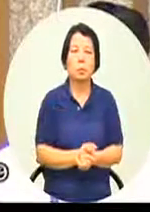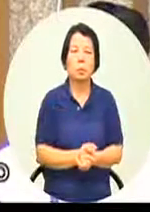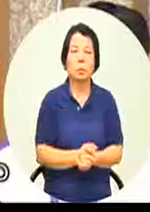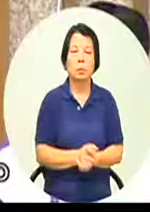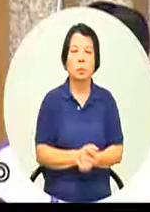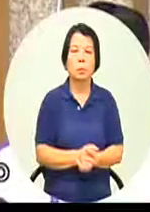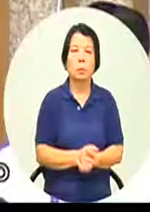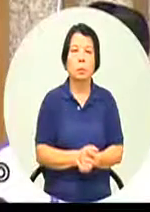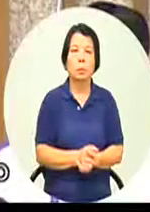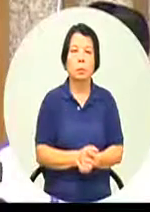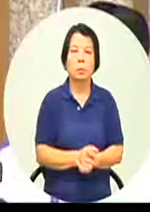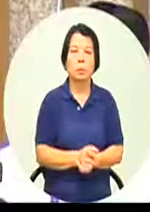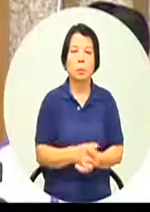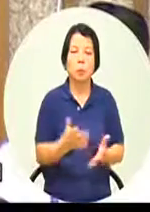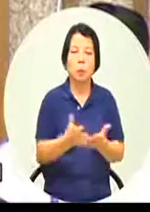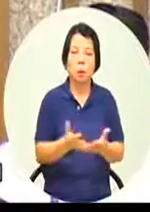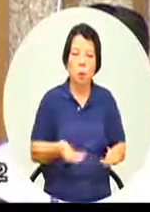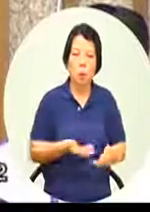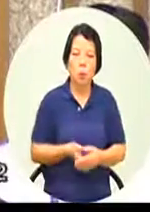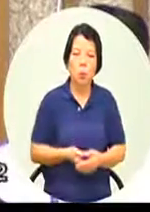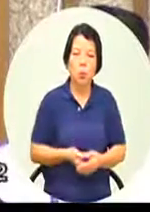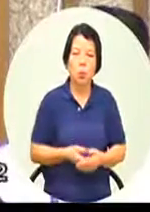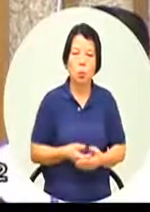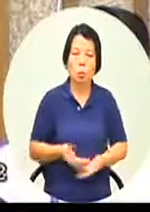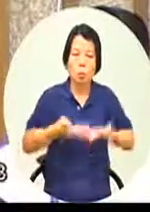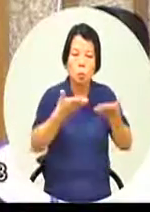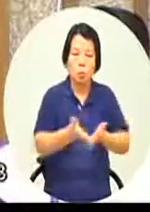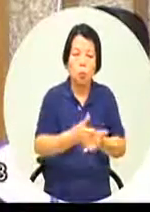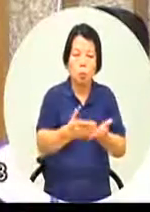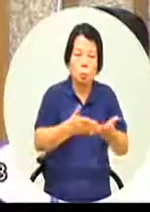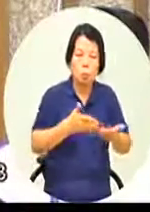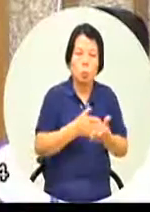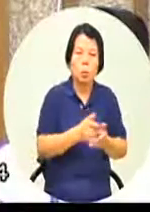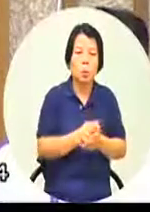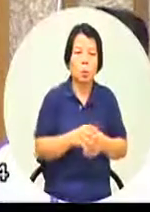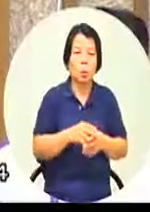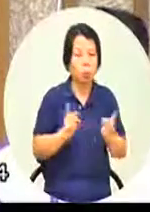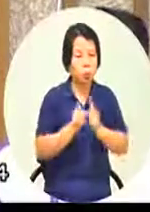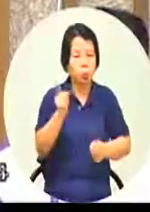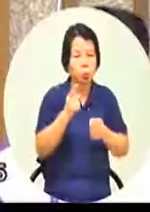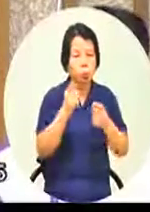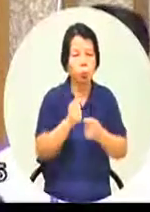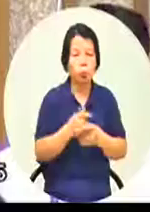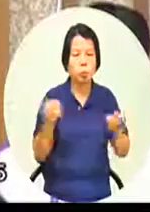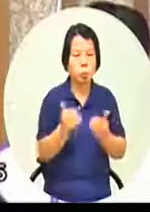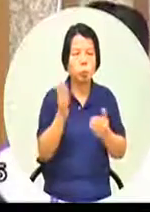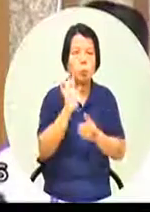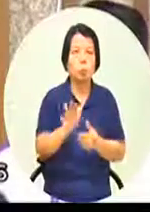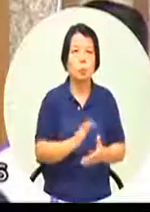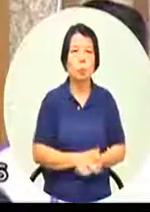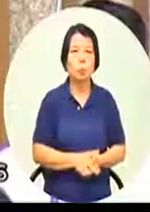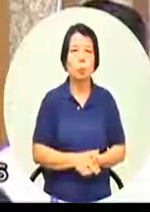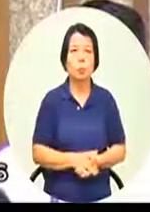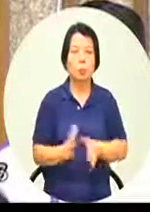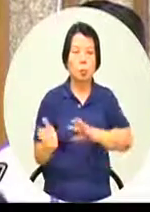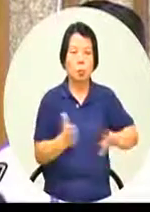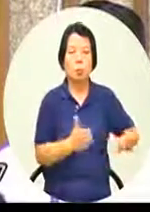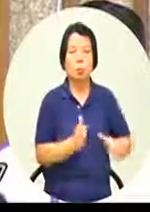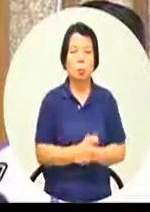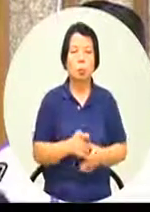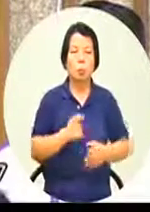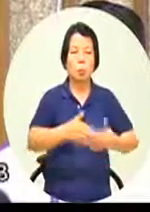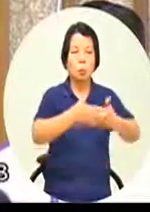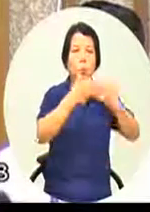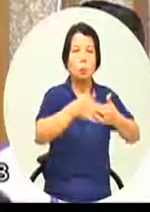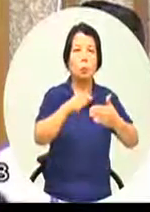在供需产销方面出现的一些问题。所以说，我觉得我想其实最主要的，当然中国大陆